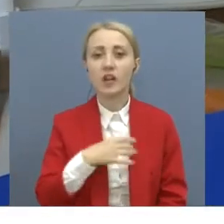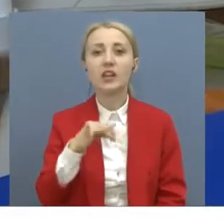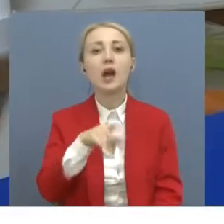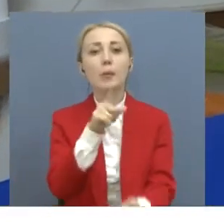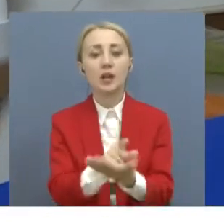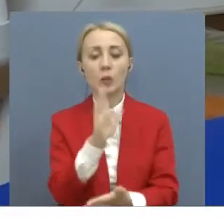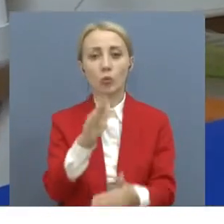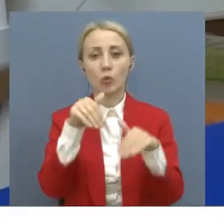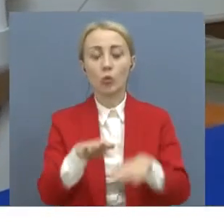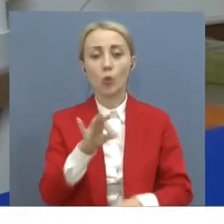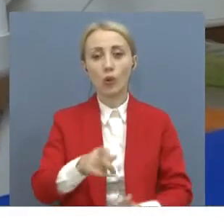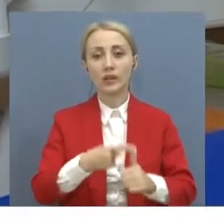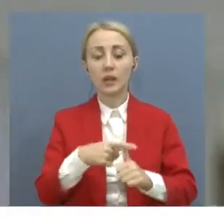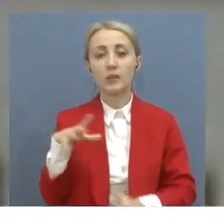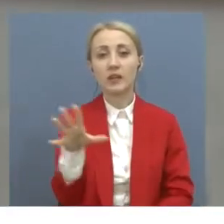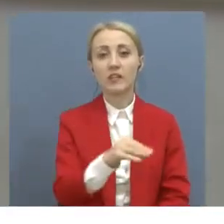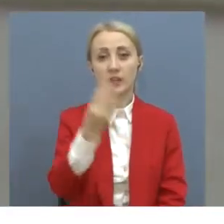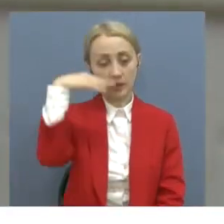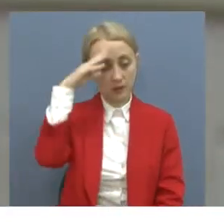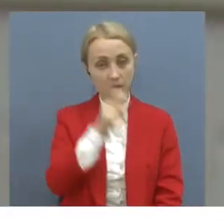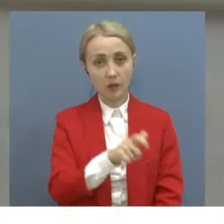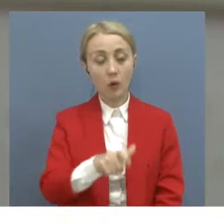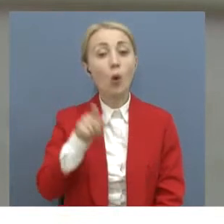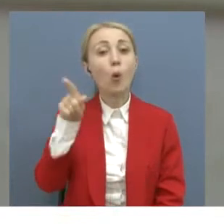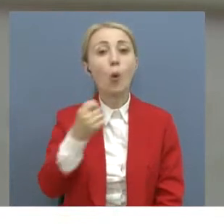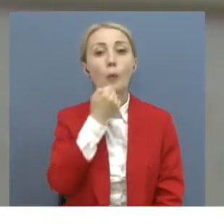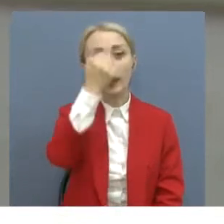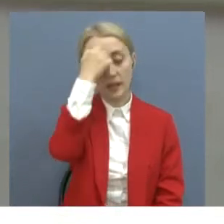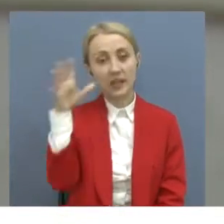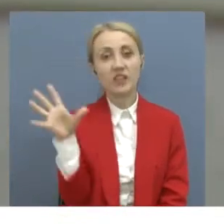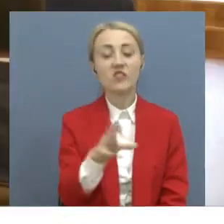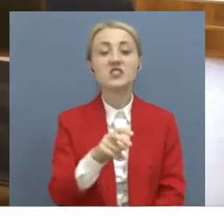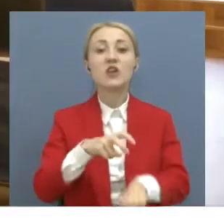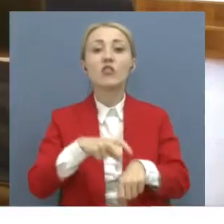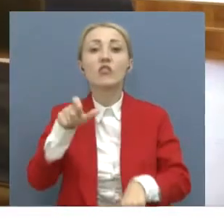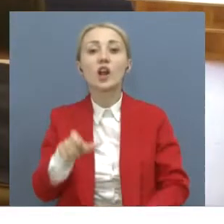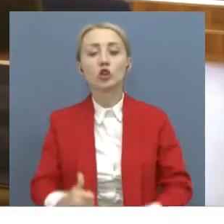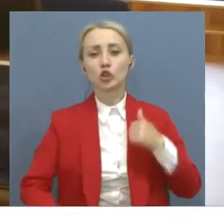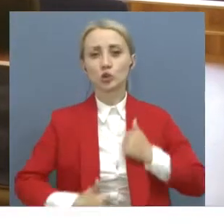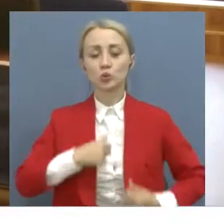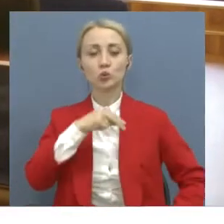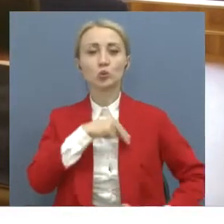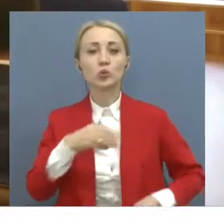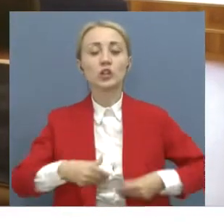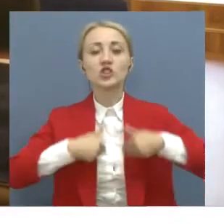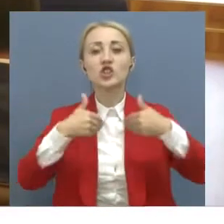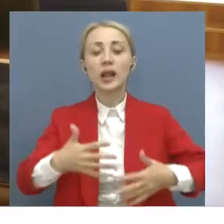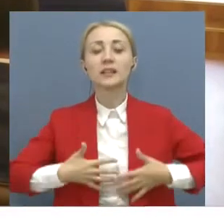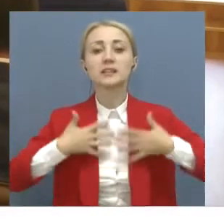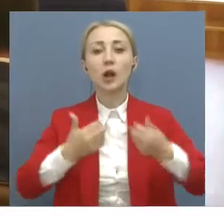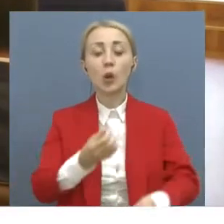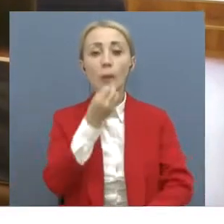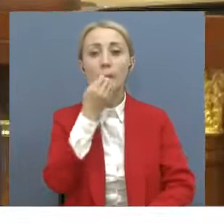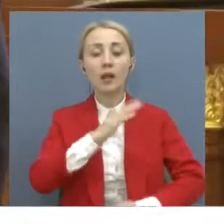беріледі. Өңір басшысы медицина нысандарын жас мамандармен қамту ісі де назардан тыс қалмайтынын жеткізді. Облыс әкімі Ермек Маржықбаев марапатталған